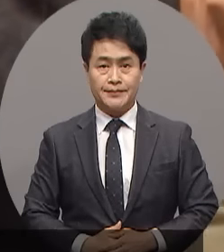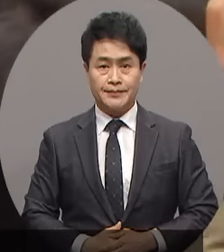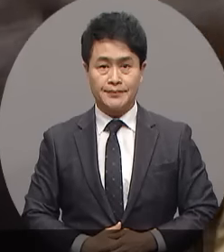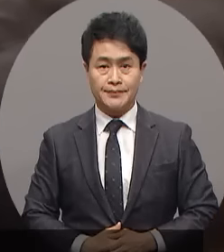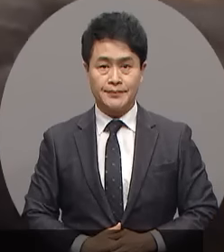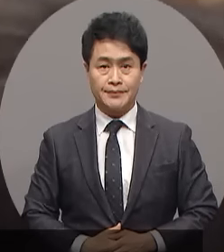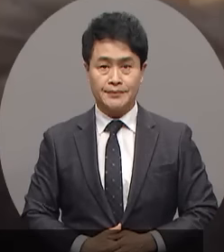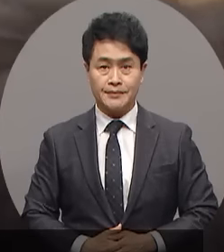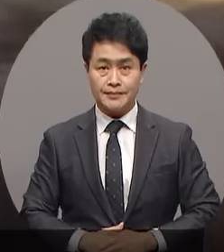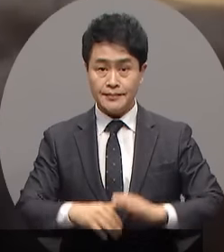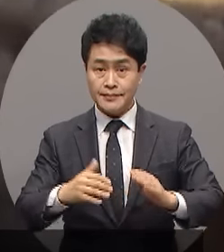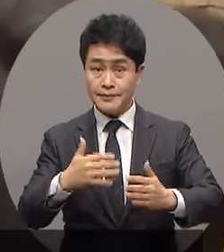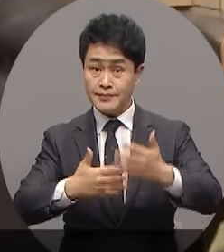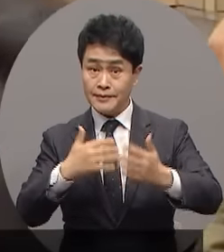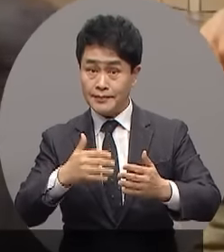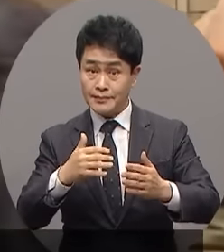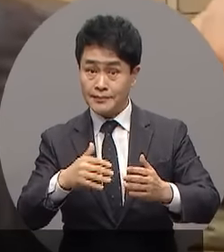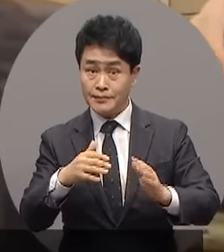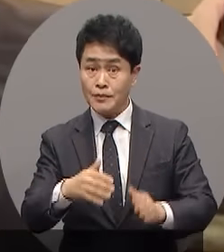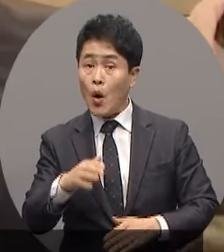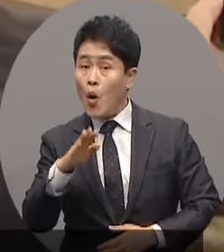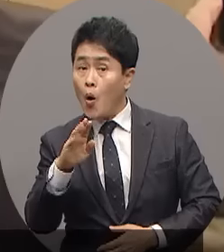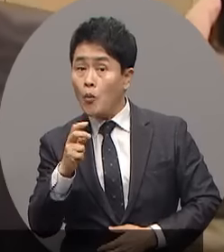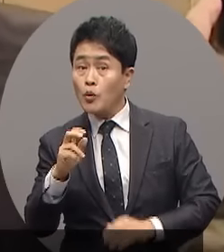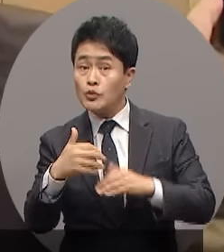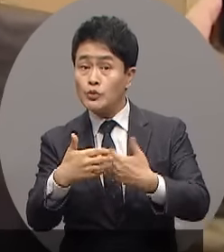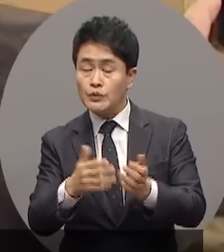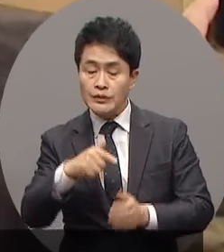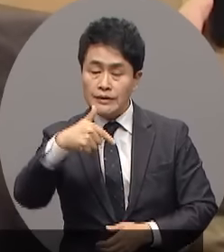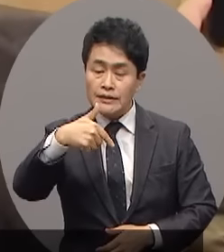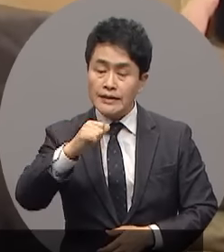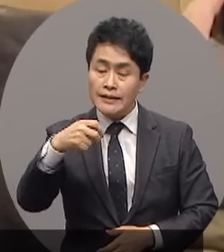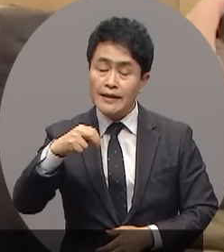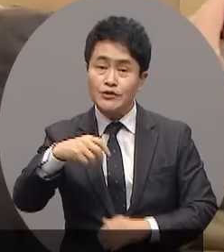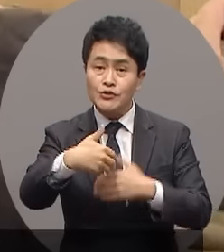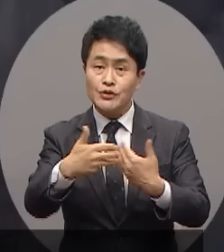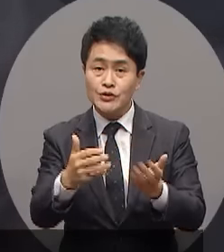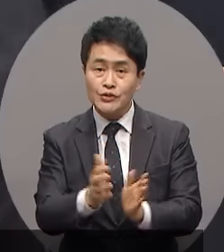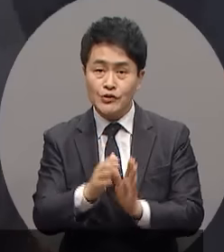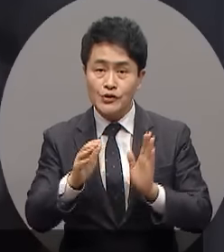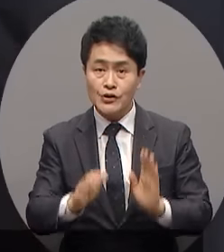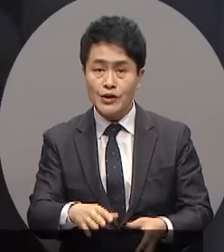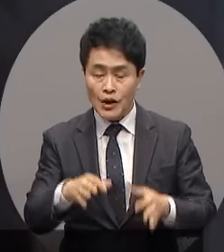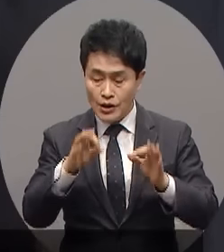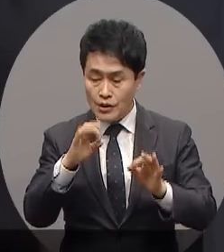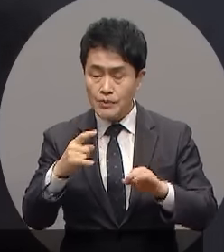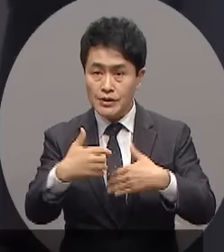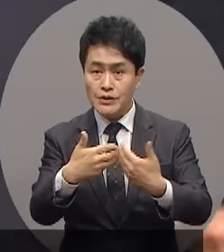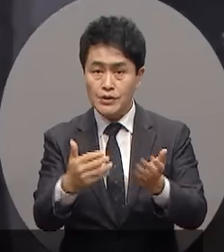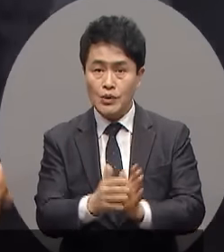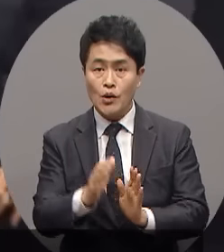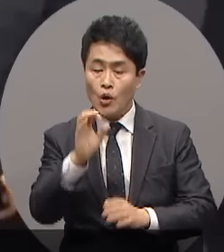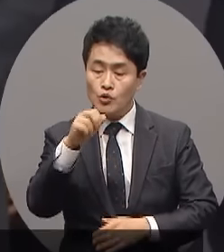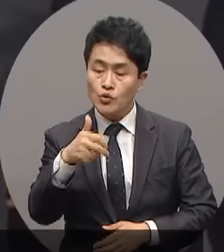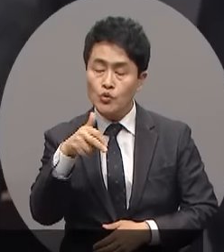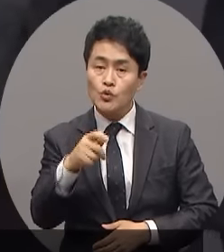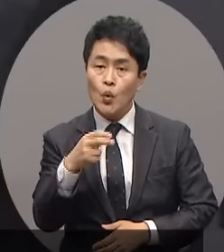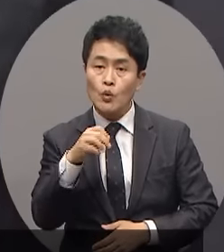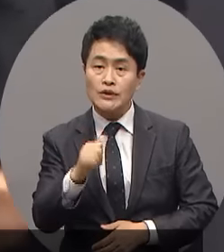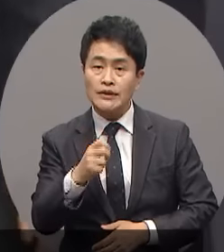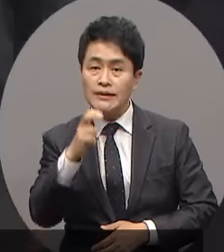기자입니다 영화 기생충의 봉준호 감독과 김희성 배우 신가수 문화예술인들이 한자리에